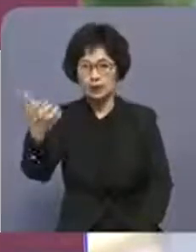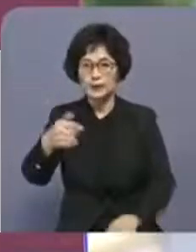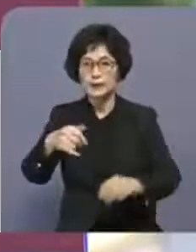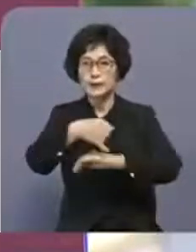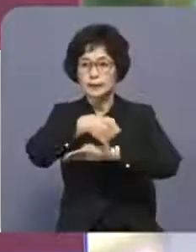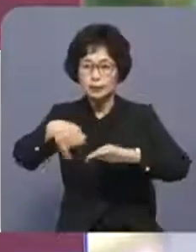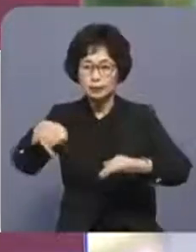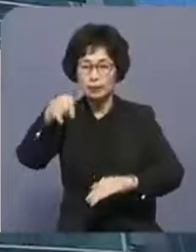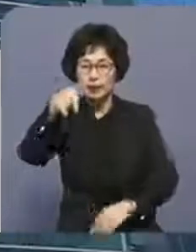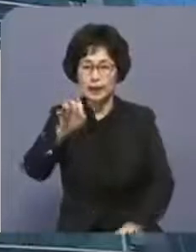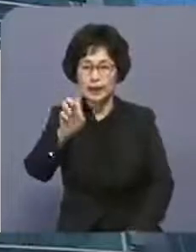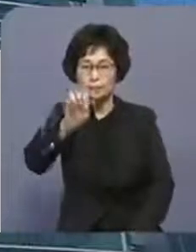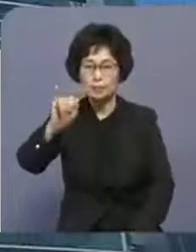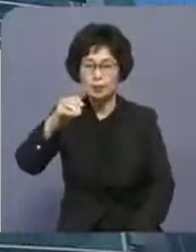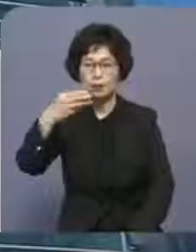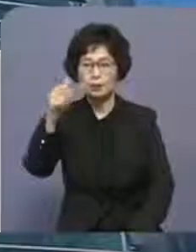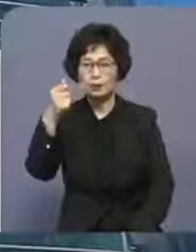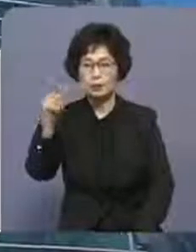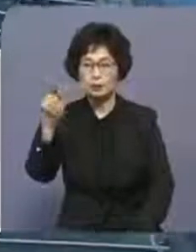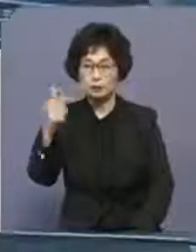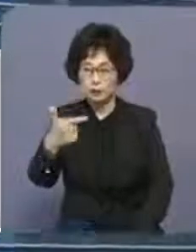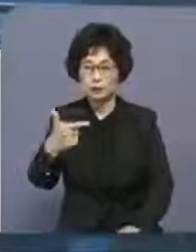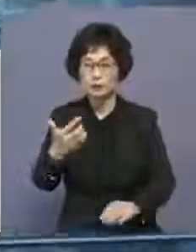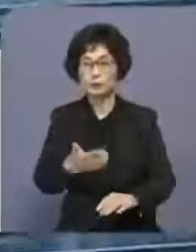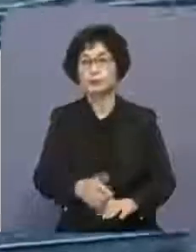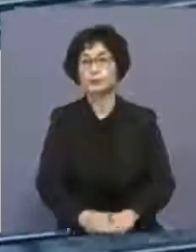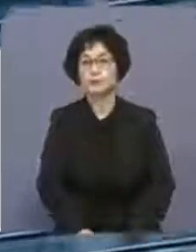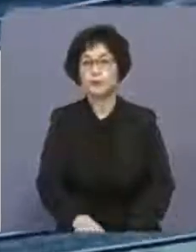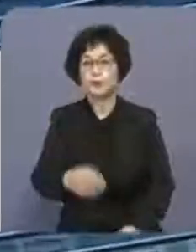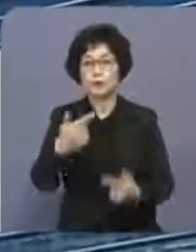부산디자인진흥원장에는 강필현 한국디자인진흥원 본부장이,